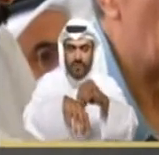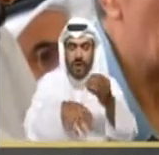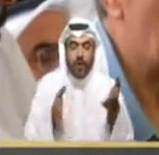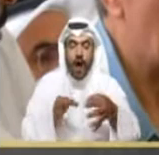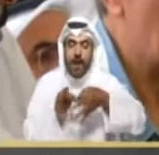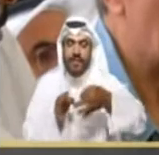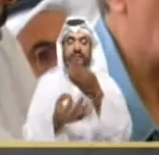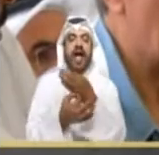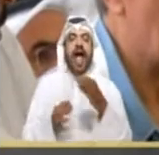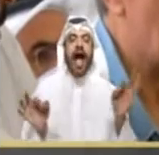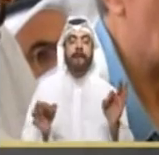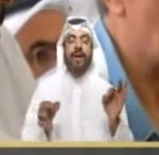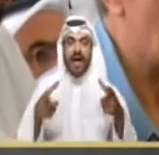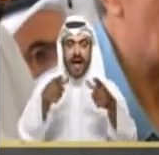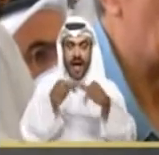من التفاصيل،